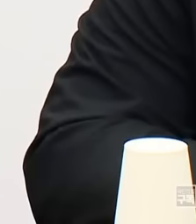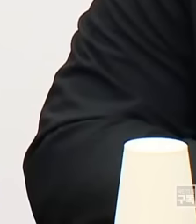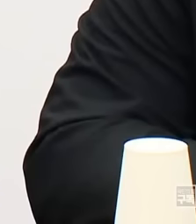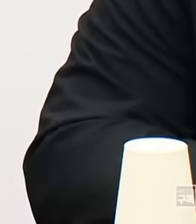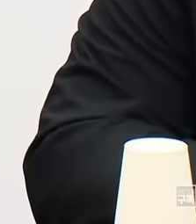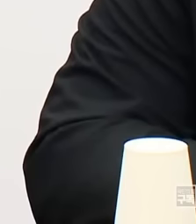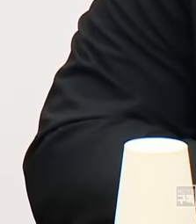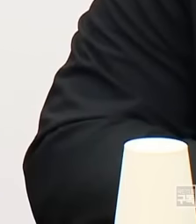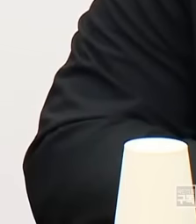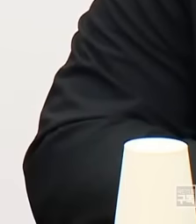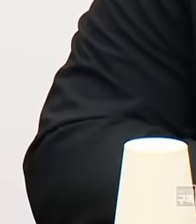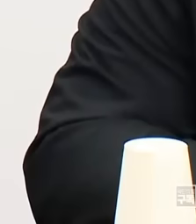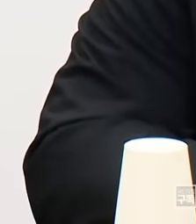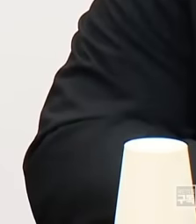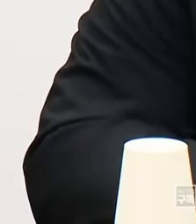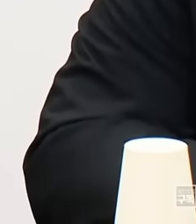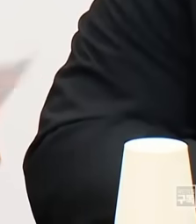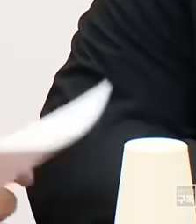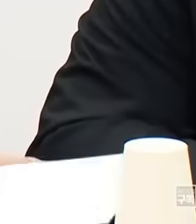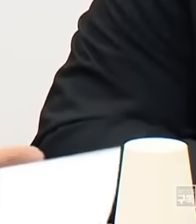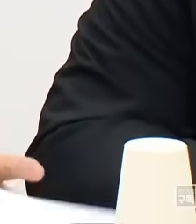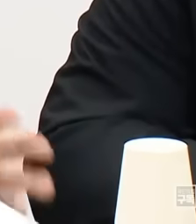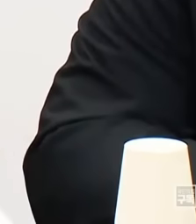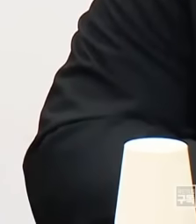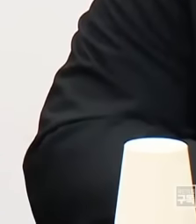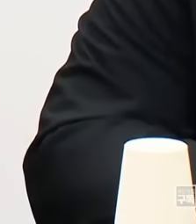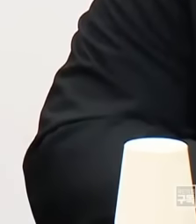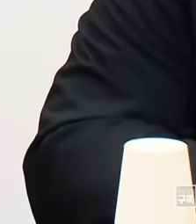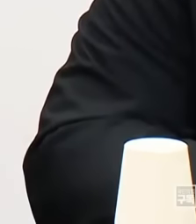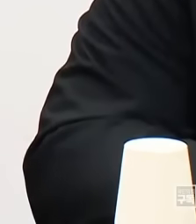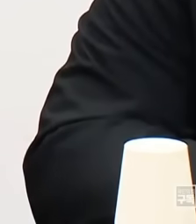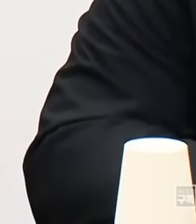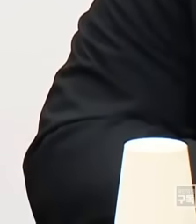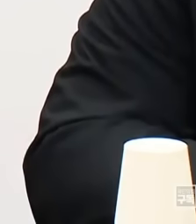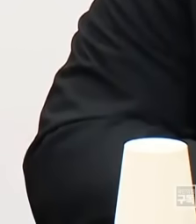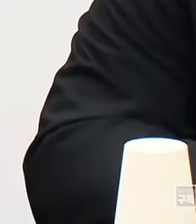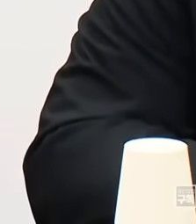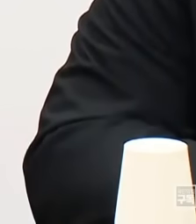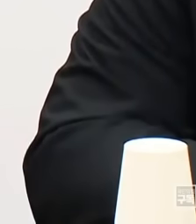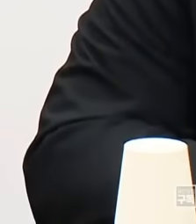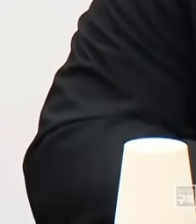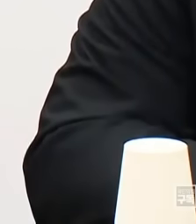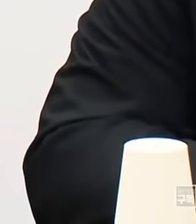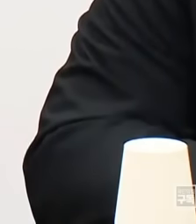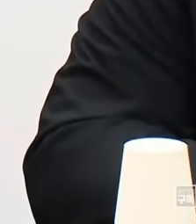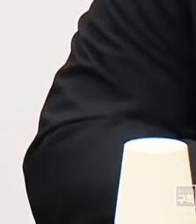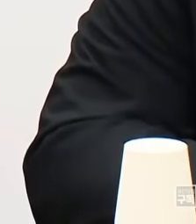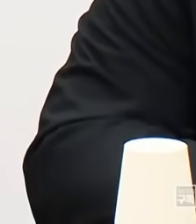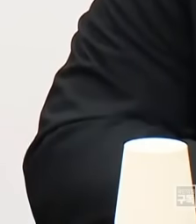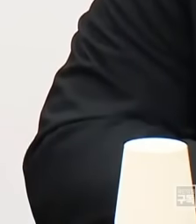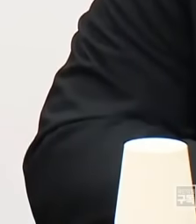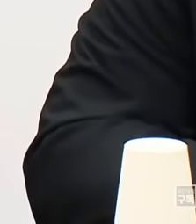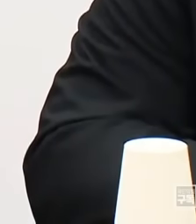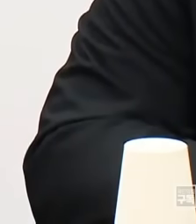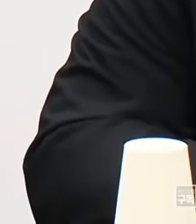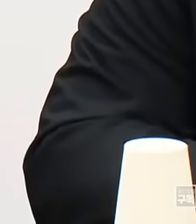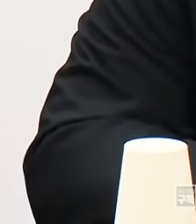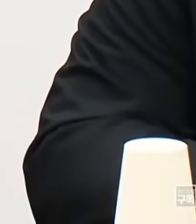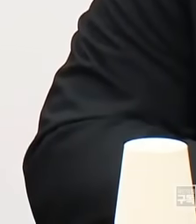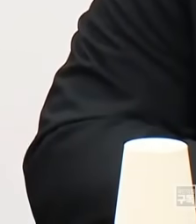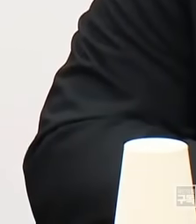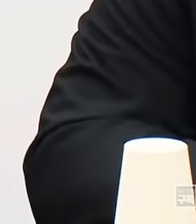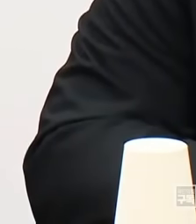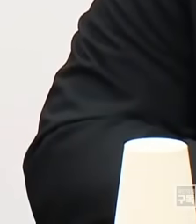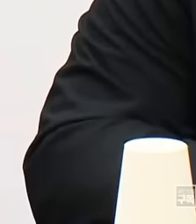책임져야 할 주동자들이 법적 책임을 반드시 져야 한다라고 생각합니다. 오늘 학생과 학교의 3차 면담이